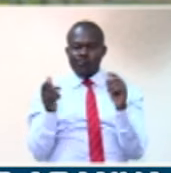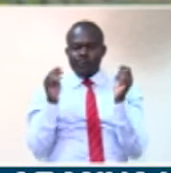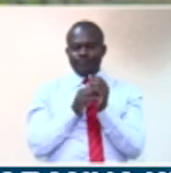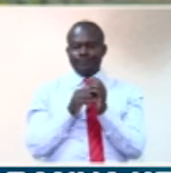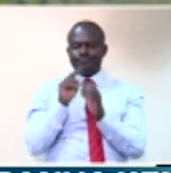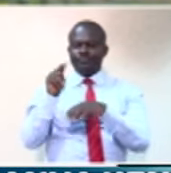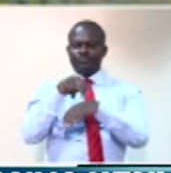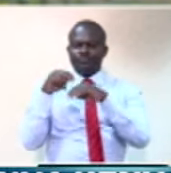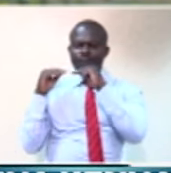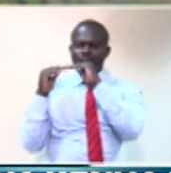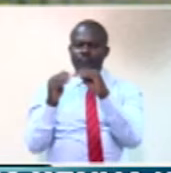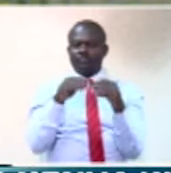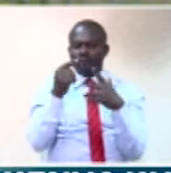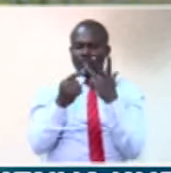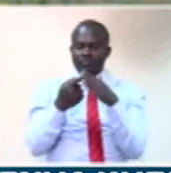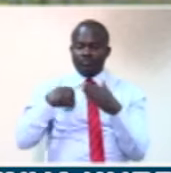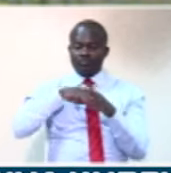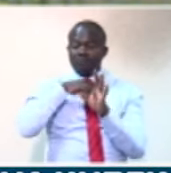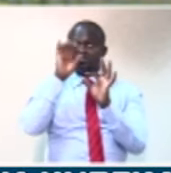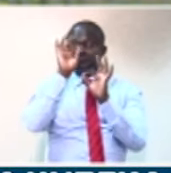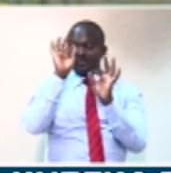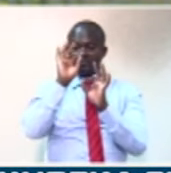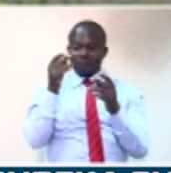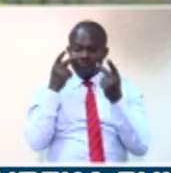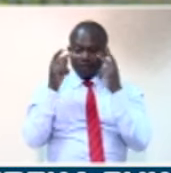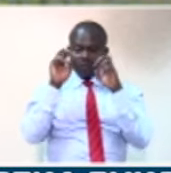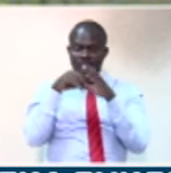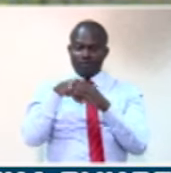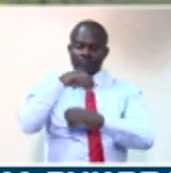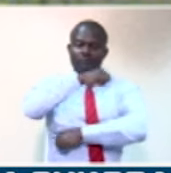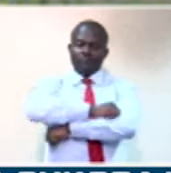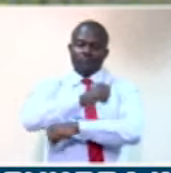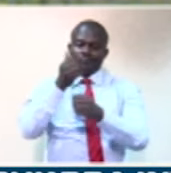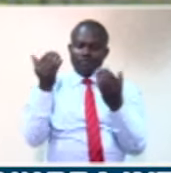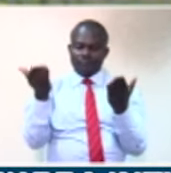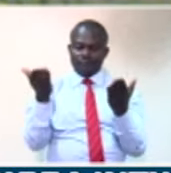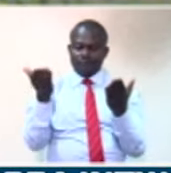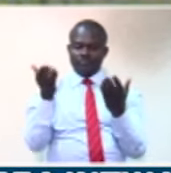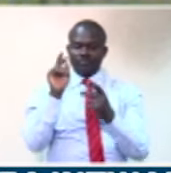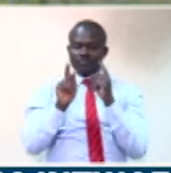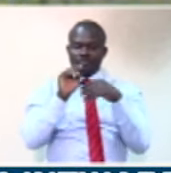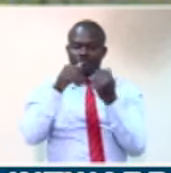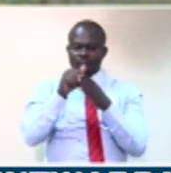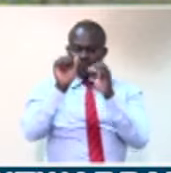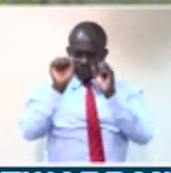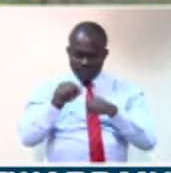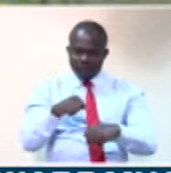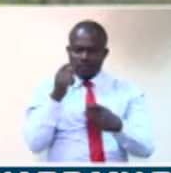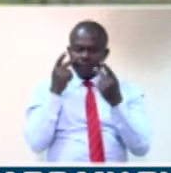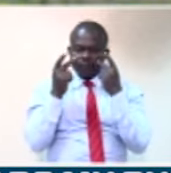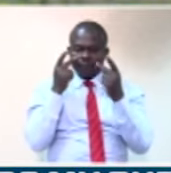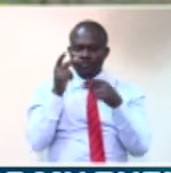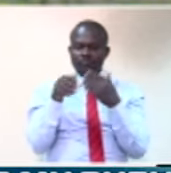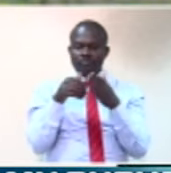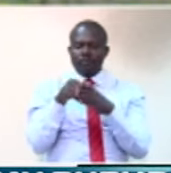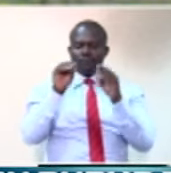rwego rw'igihugu ni ibintu natwe byadutunguye. Tubona ko kuko muri iki kigo abantu bashobora kuhabona